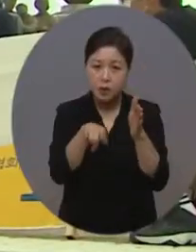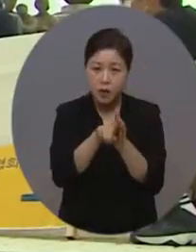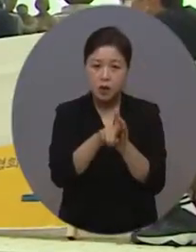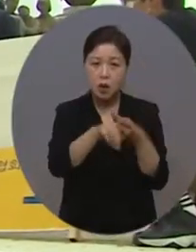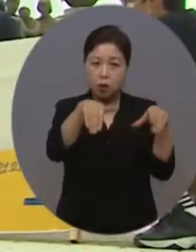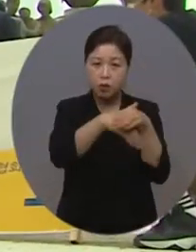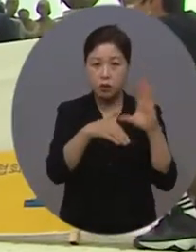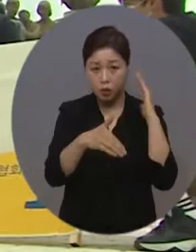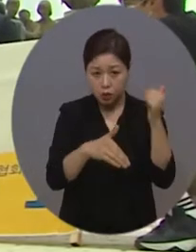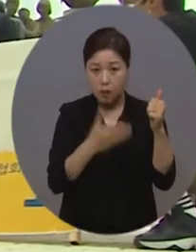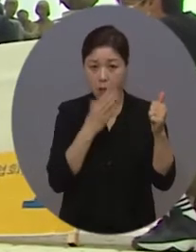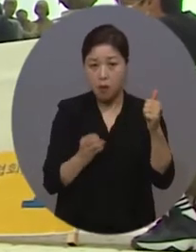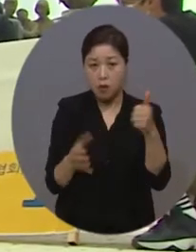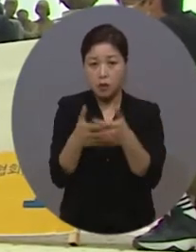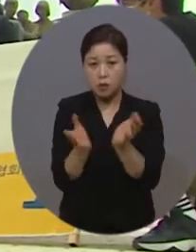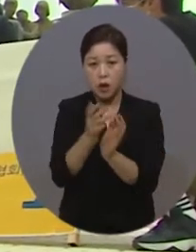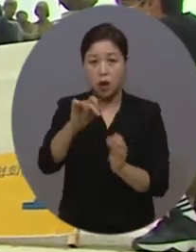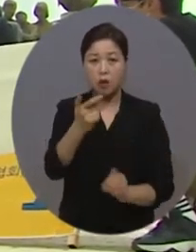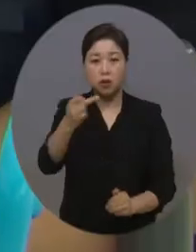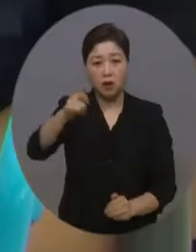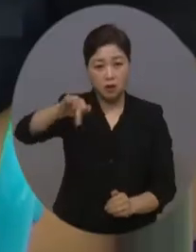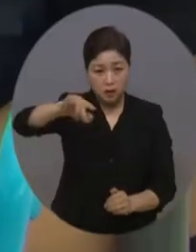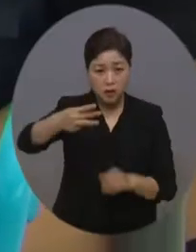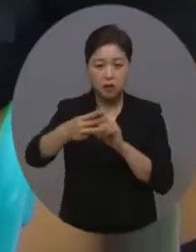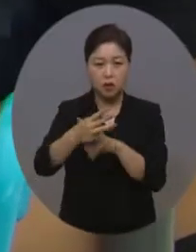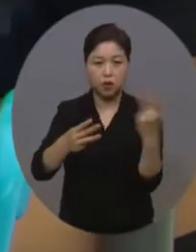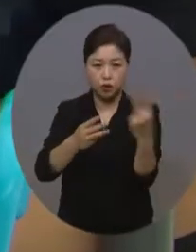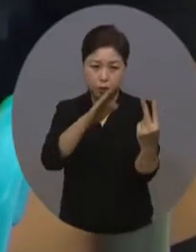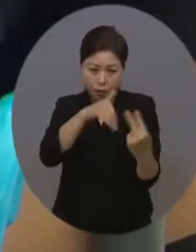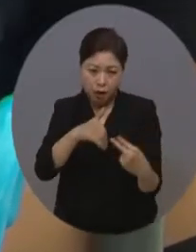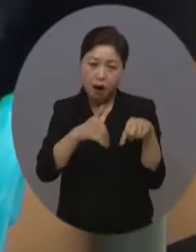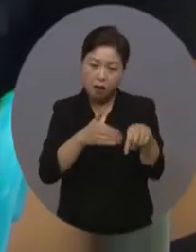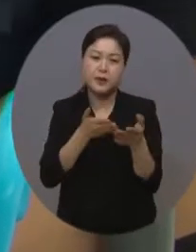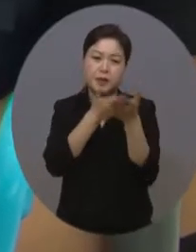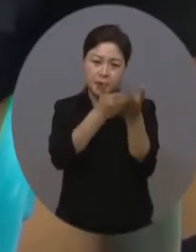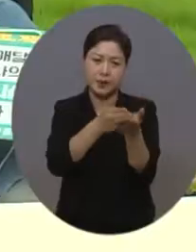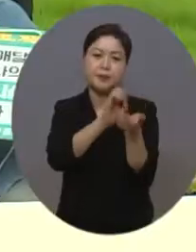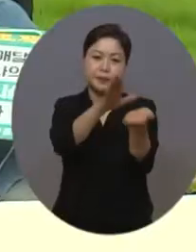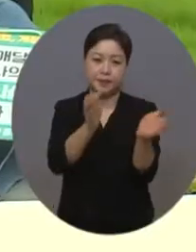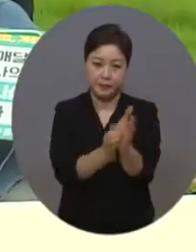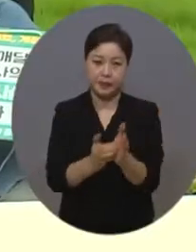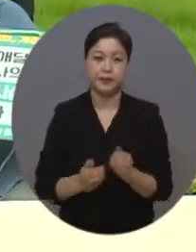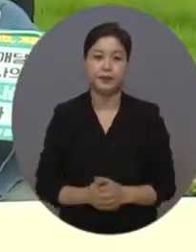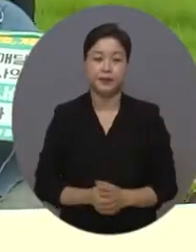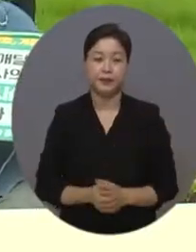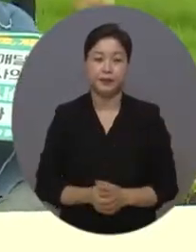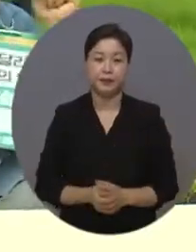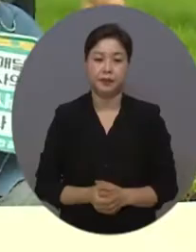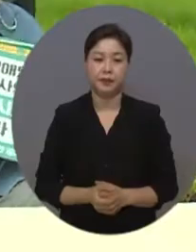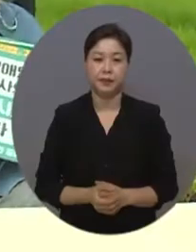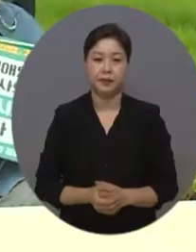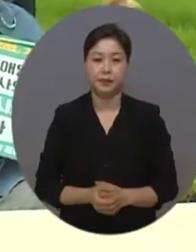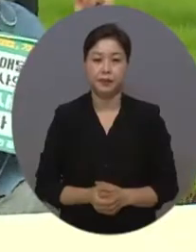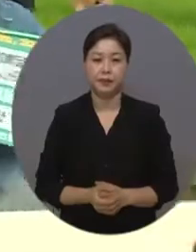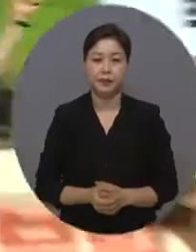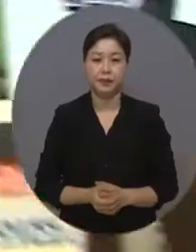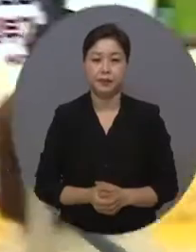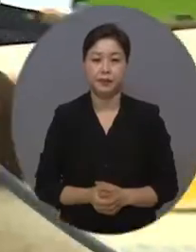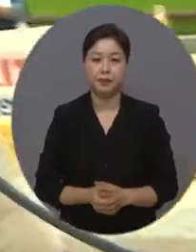대통령, 보건복지부 권덕철 장관에게 면담을 촉구하는 요청서를 전달했습니다. 복지TV 뉴스